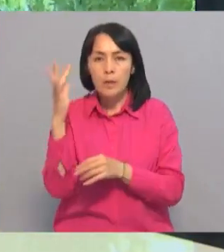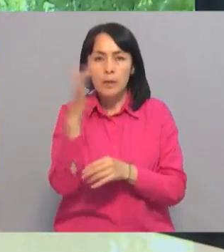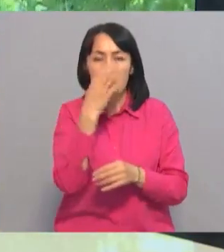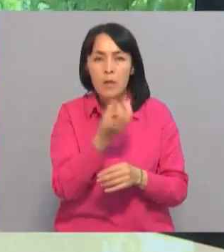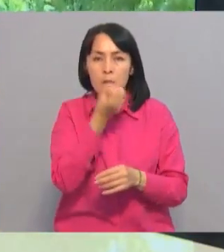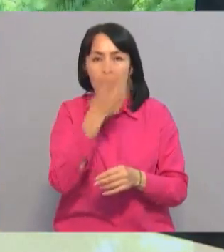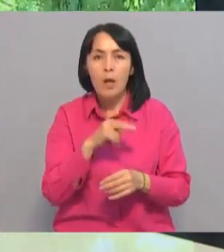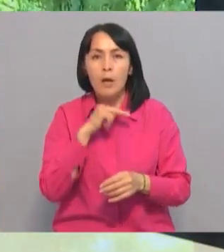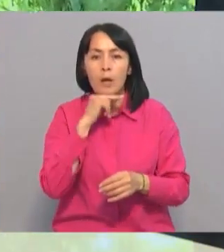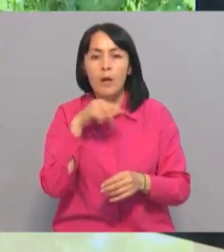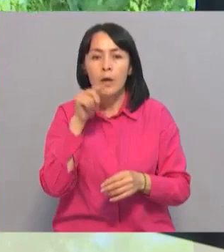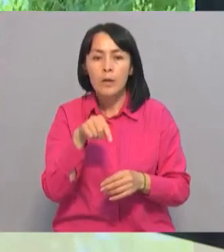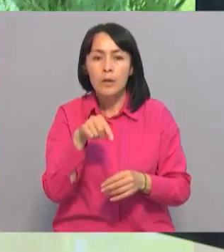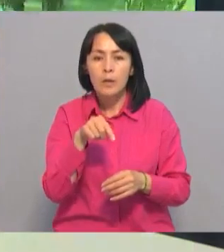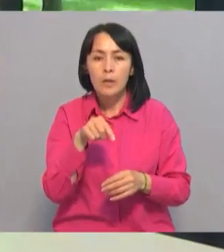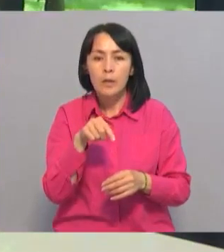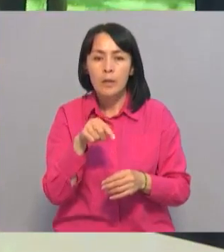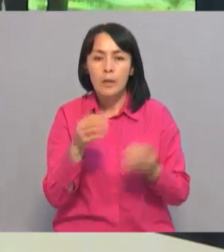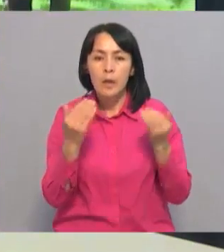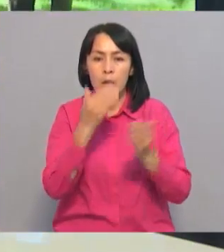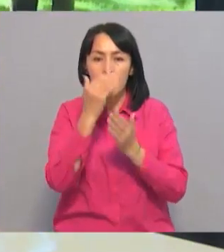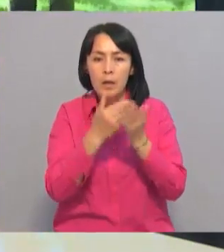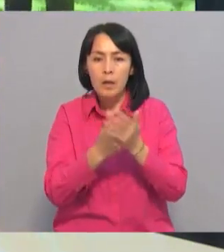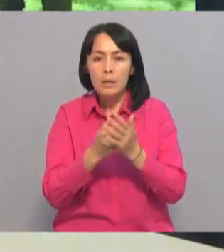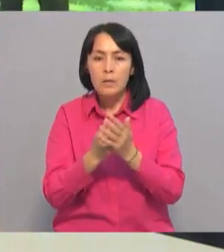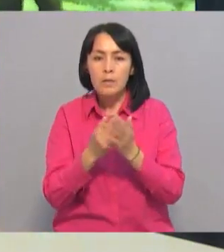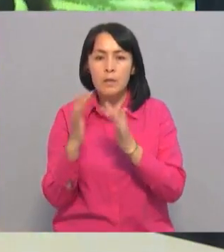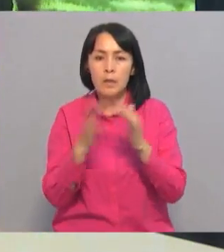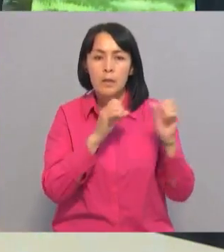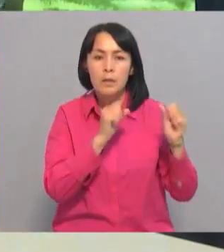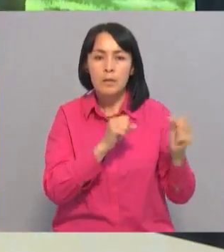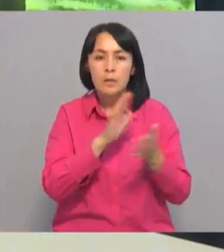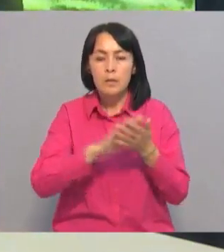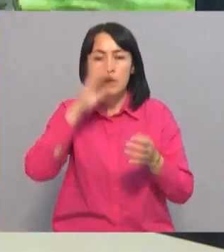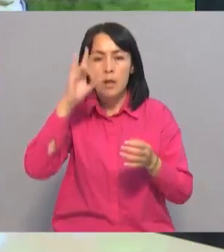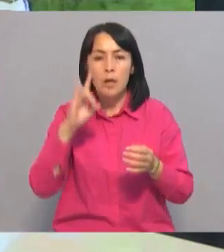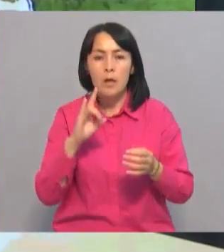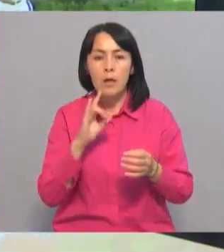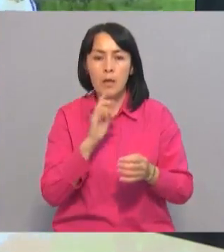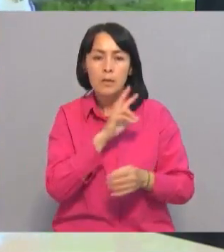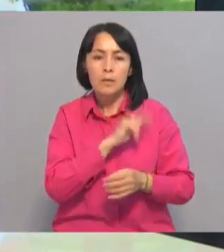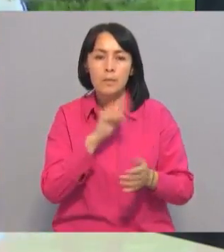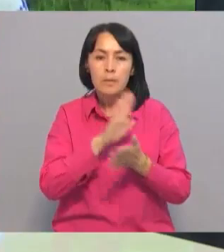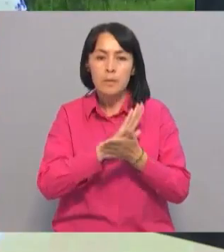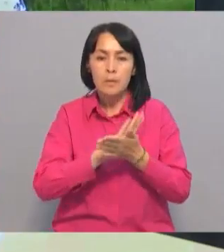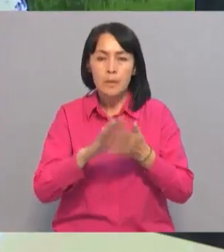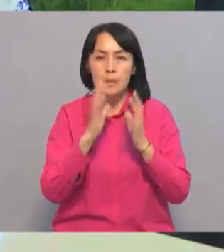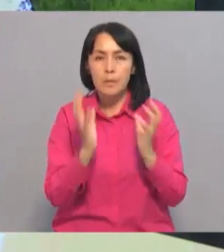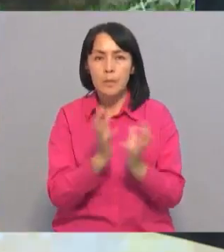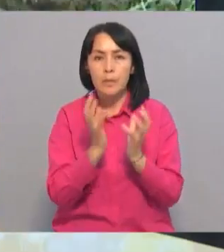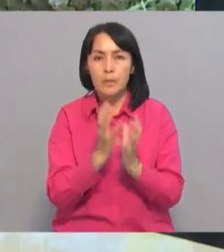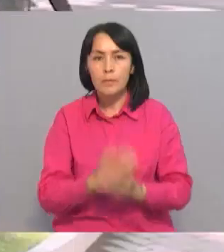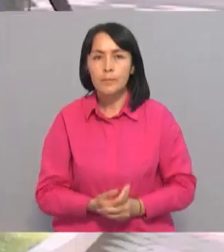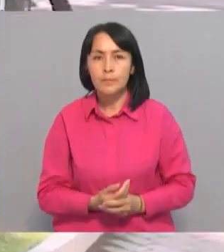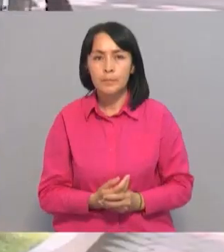Особое внимание уделяется их обслуживанию. В рамках экологической акции «Чистый Казахстан» в парке провели работы по очистке и уходу.